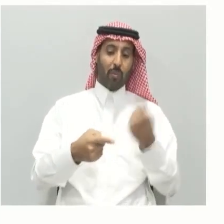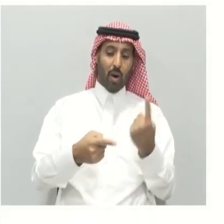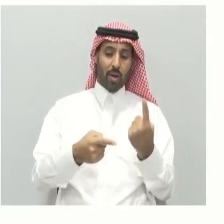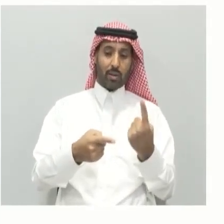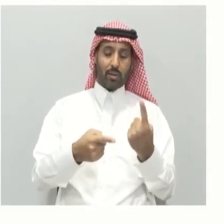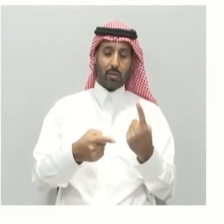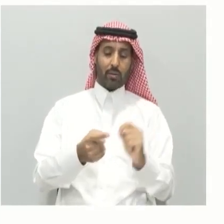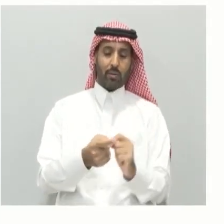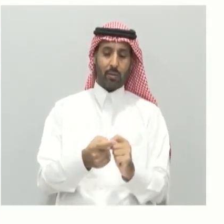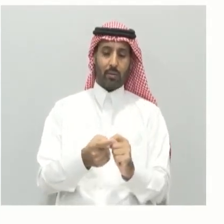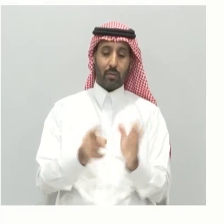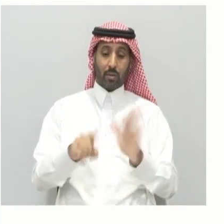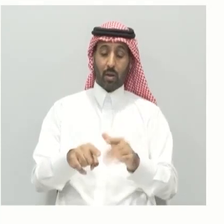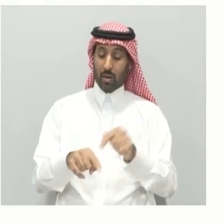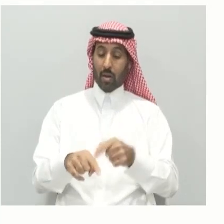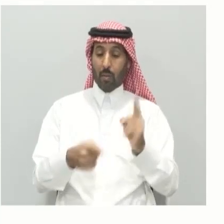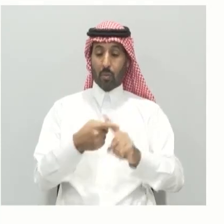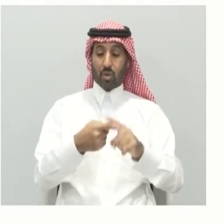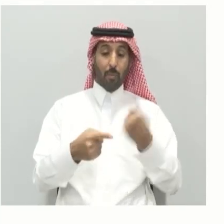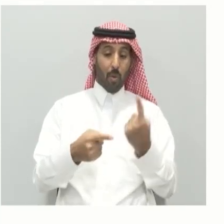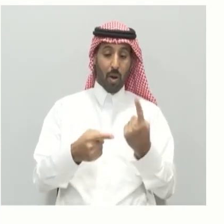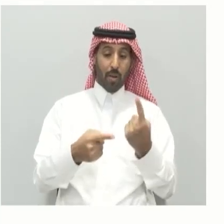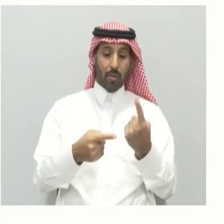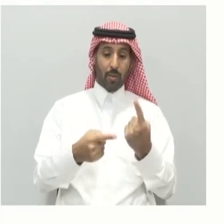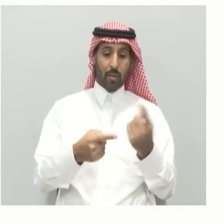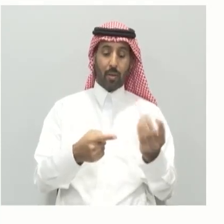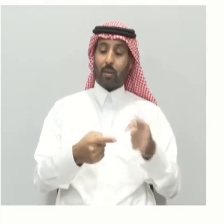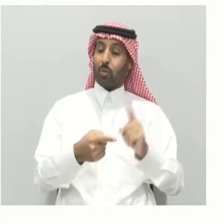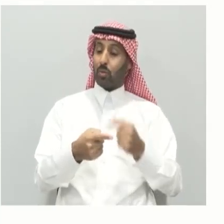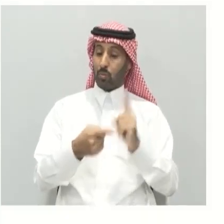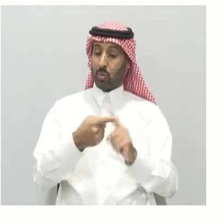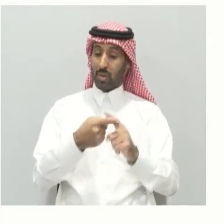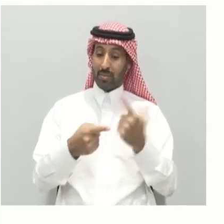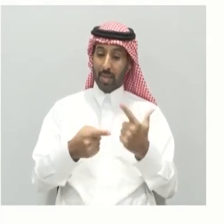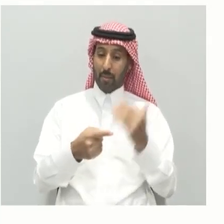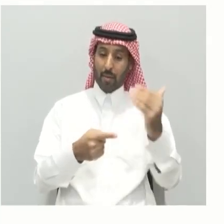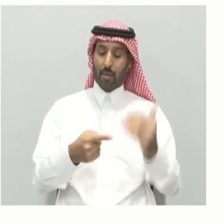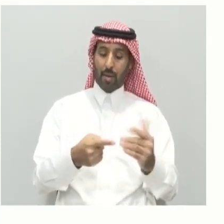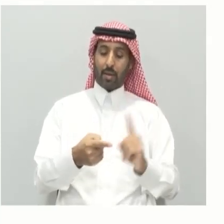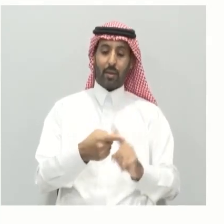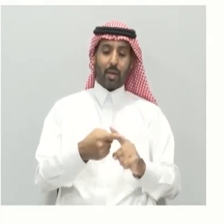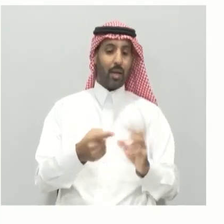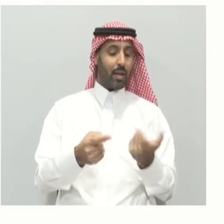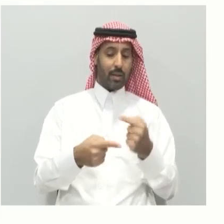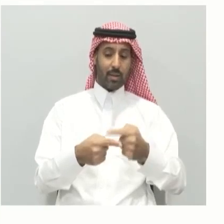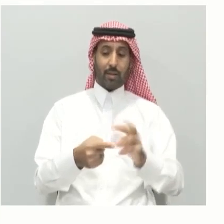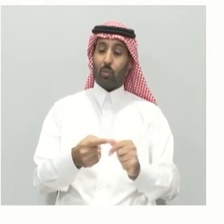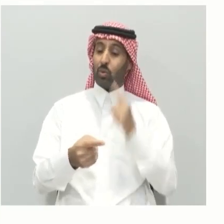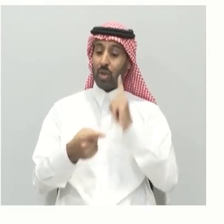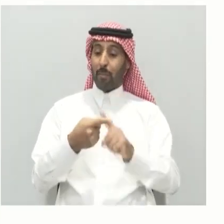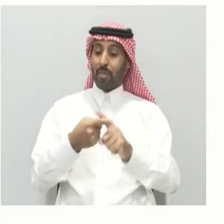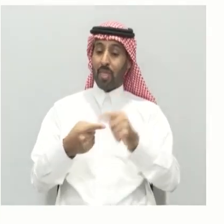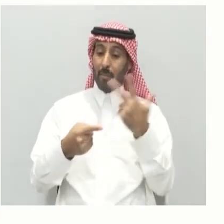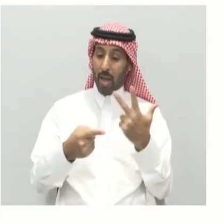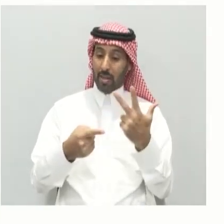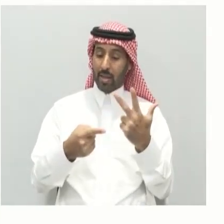واح ما دام انه عندي هنا موجب واحد فبالتالي هنا يكون عندي موجب سبعه اذا موجب واح وموجب س سوف يكون موجب ث